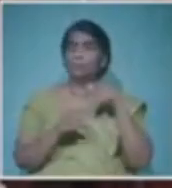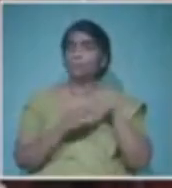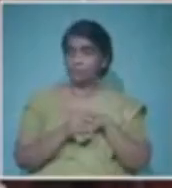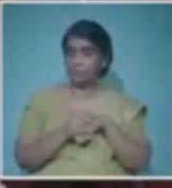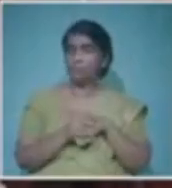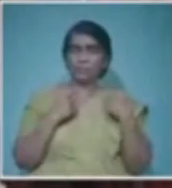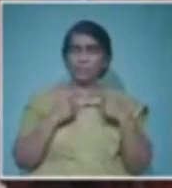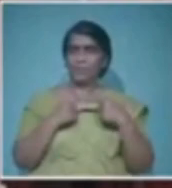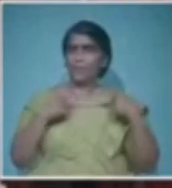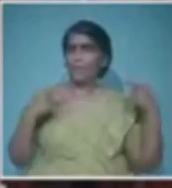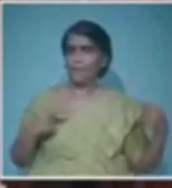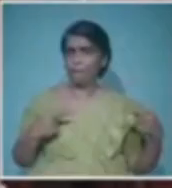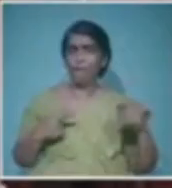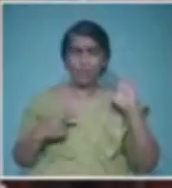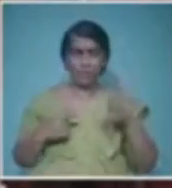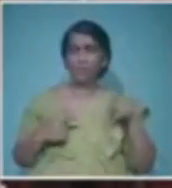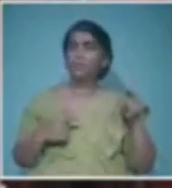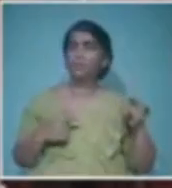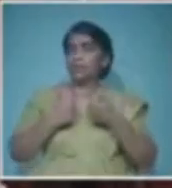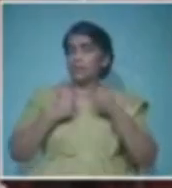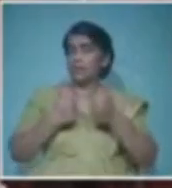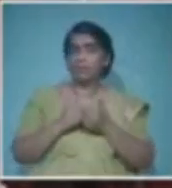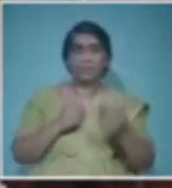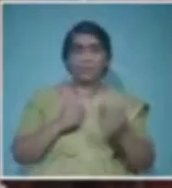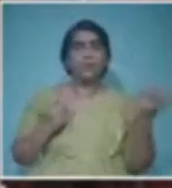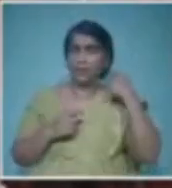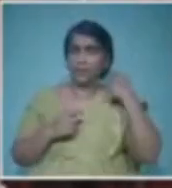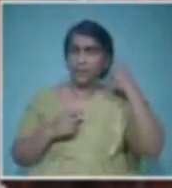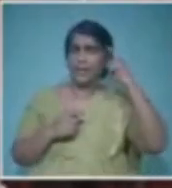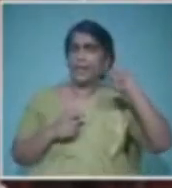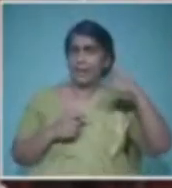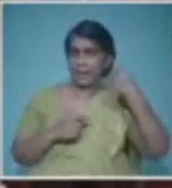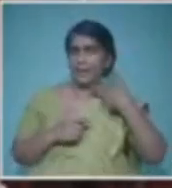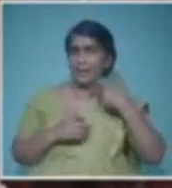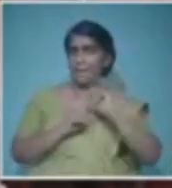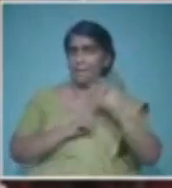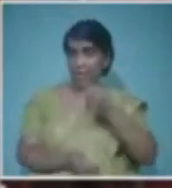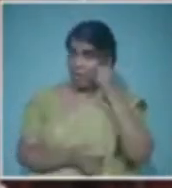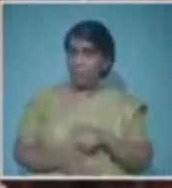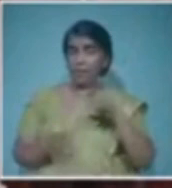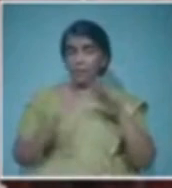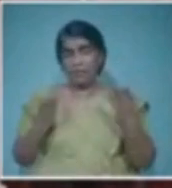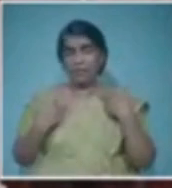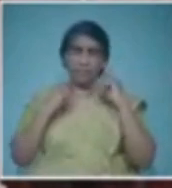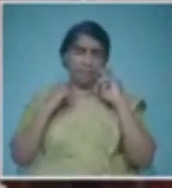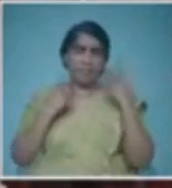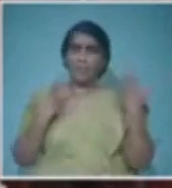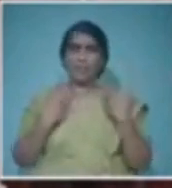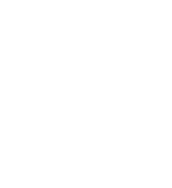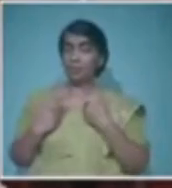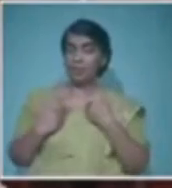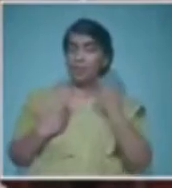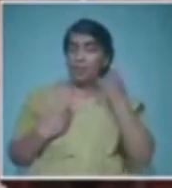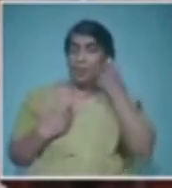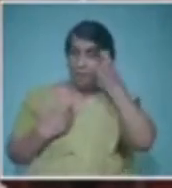அது பிற்போடப்பட்டது. நாளைய தினம் அது நடைபெற இருக்கிறது. நடைபெறுமா இல்லையா, நிறைவேறுமா இல்லையான்றது கப்பால். என்னுடைய கருத்து என்னவாக இருக்கிறது